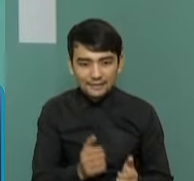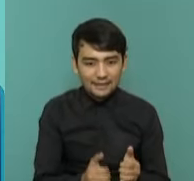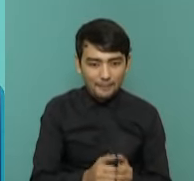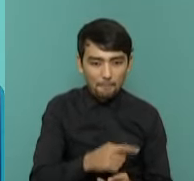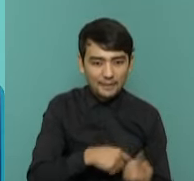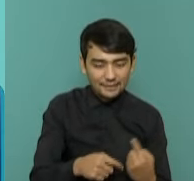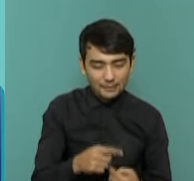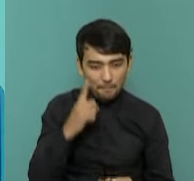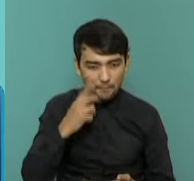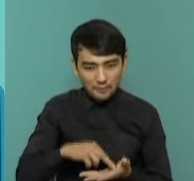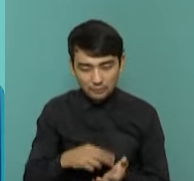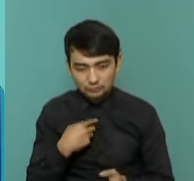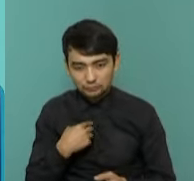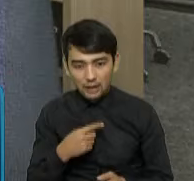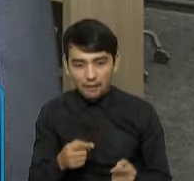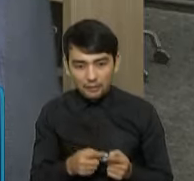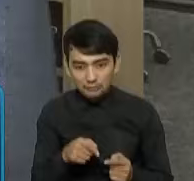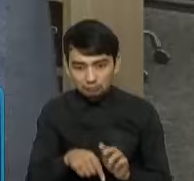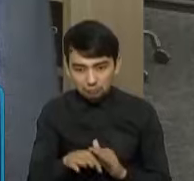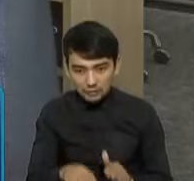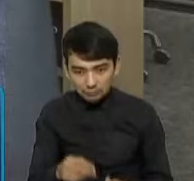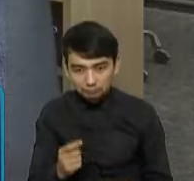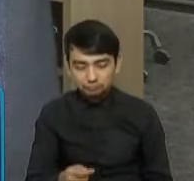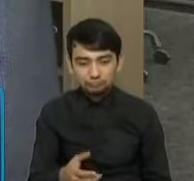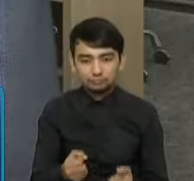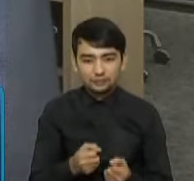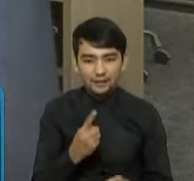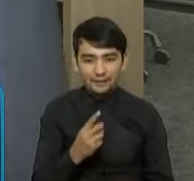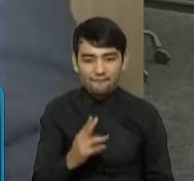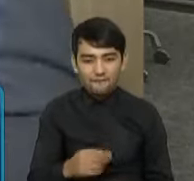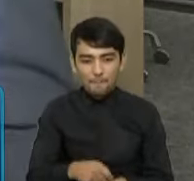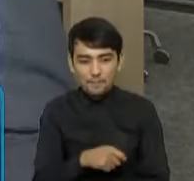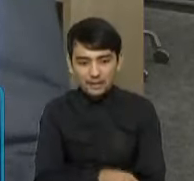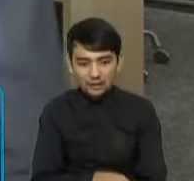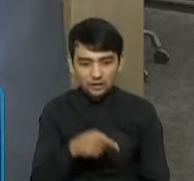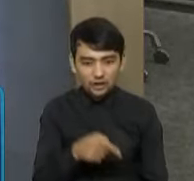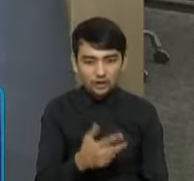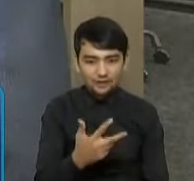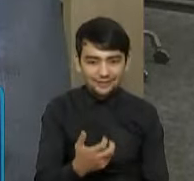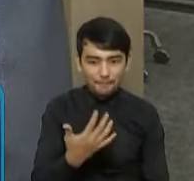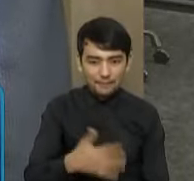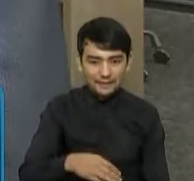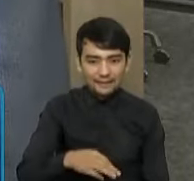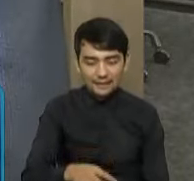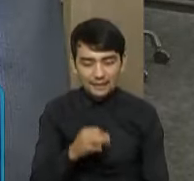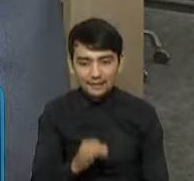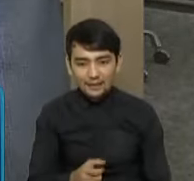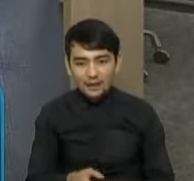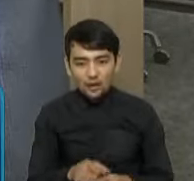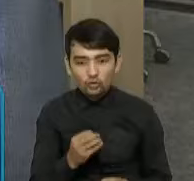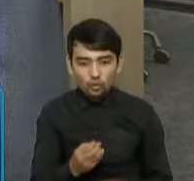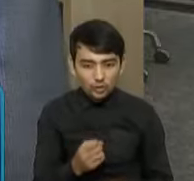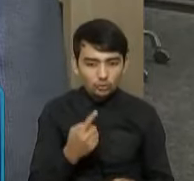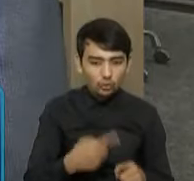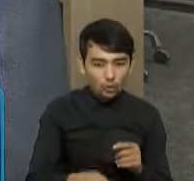помогает нам по льготной ставке арендовать территорию. Стоимость аренды за один квадратный метр – 1350 тенге. Это, а также иные